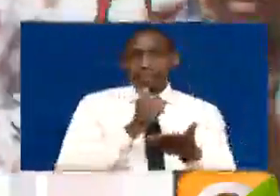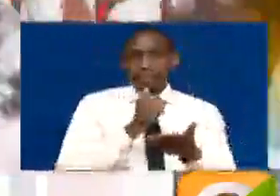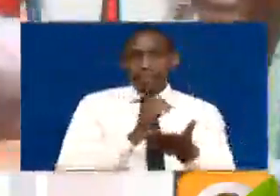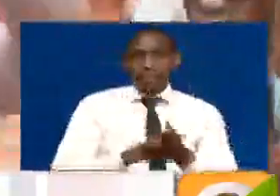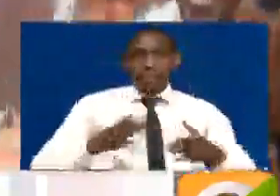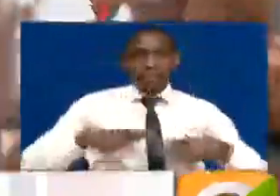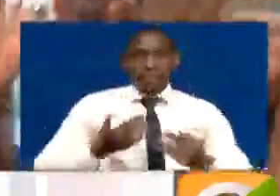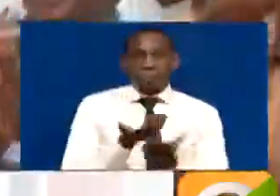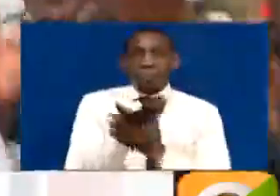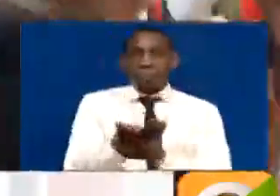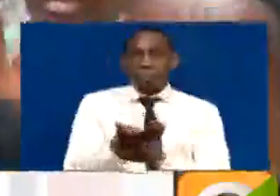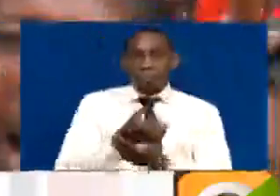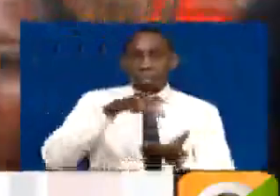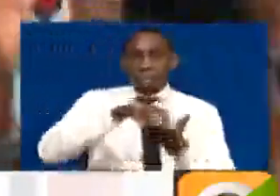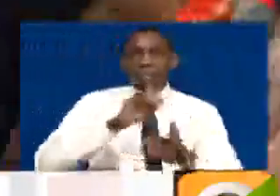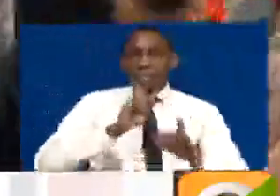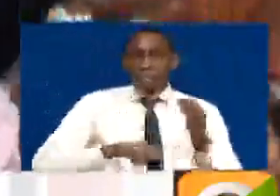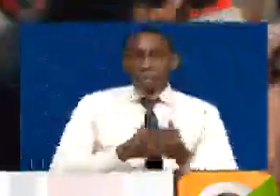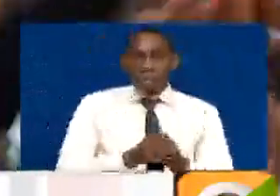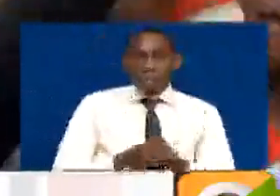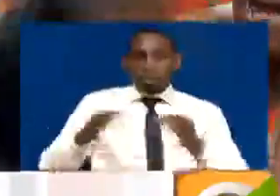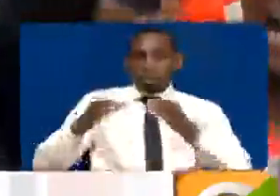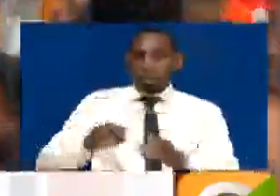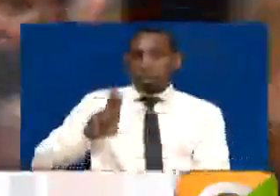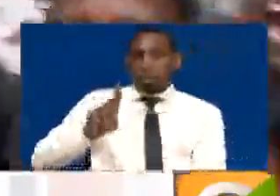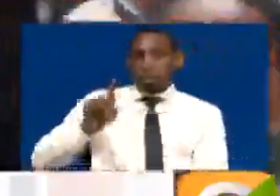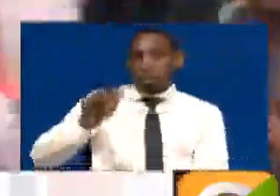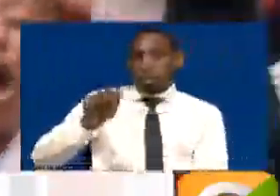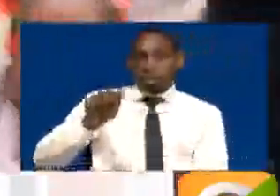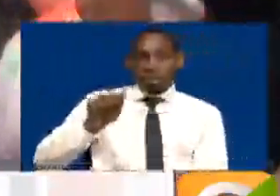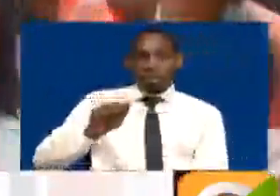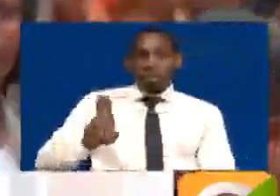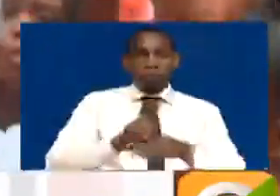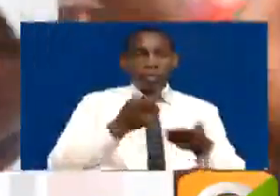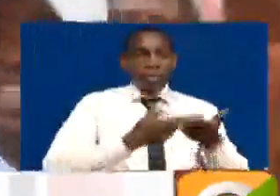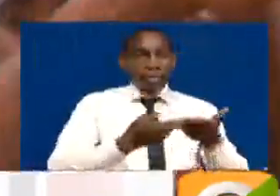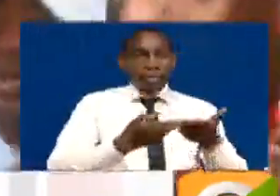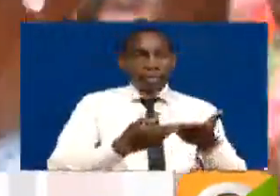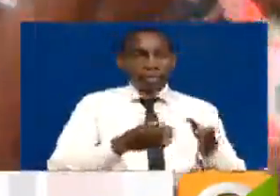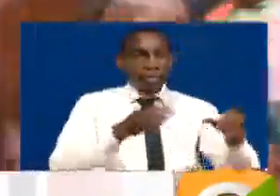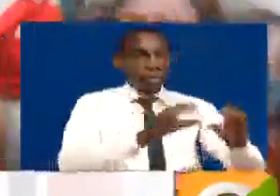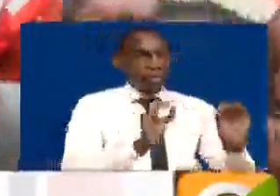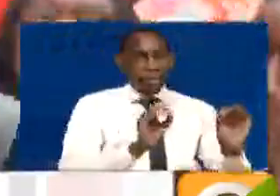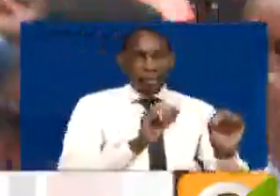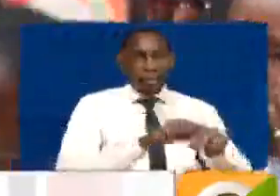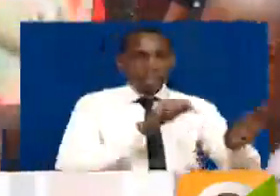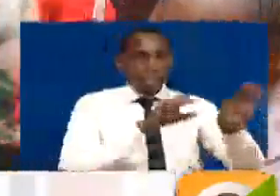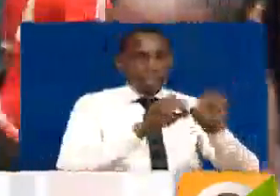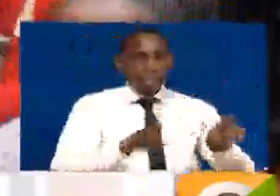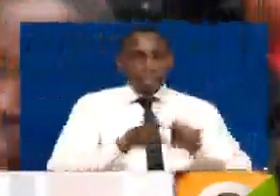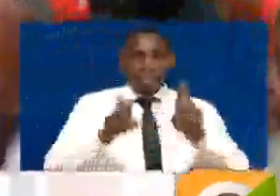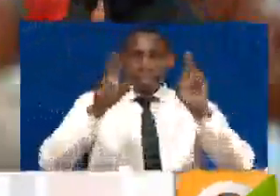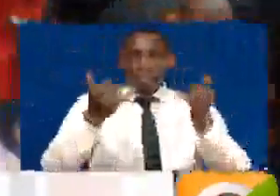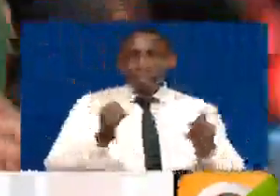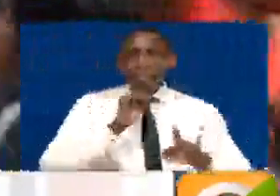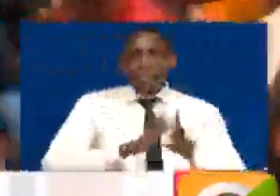serikali. Waliowasilisha kesi hiyo wakisema kuwa chama cha UDA hakikutumia sajili ya chama kwenye zoezi hilo, jambo